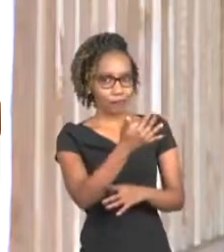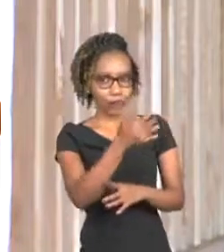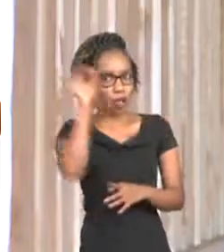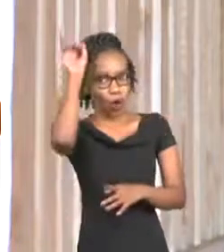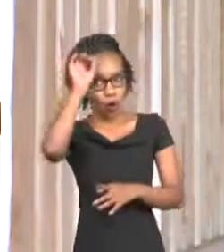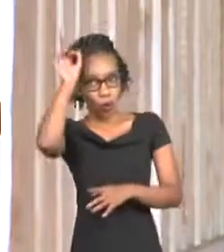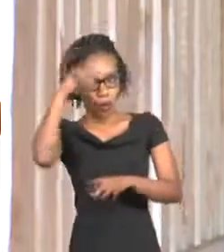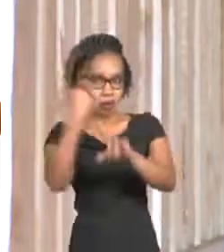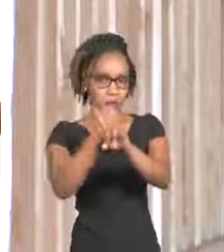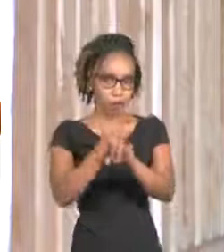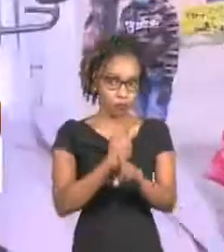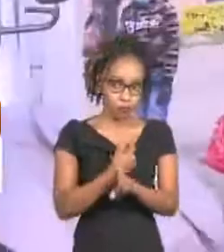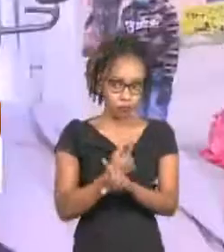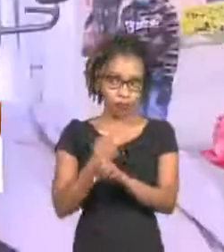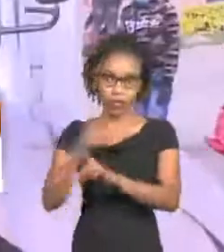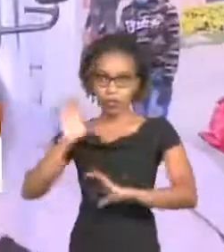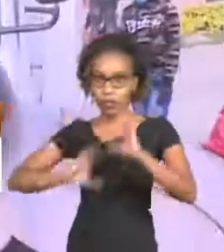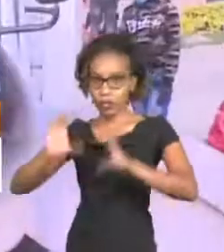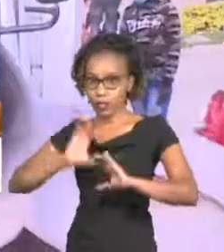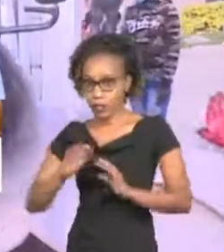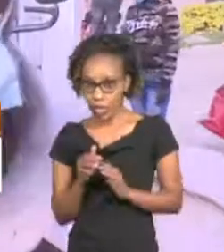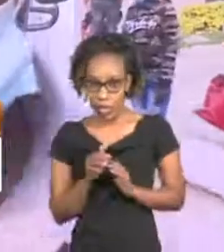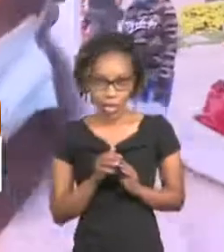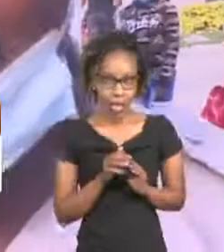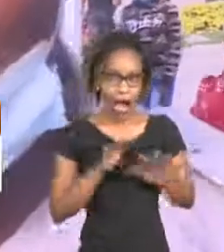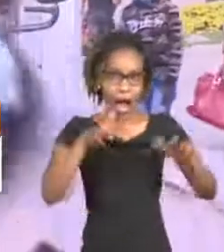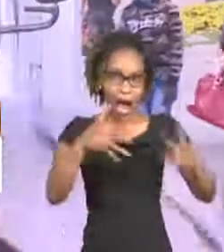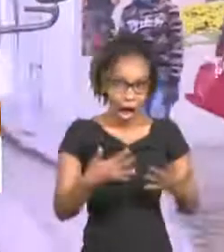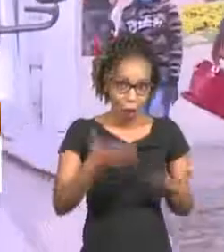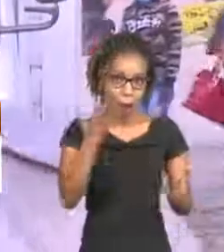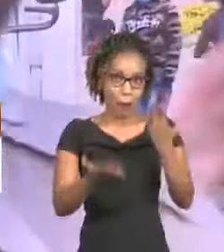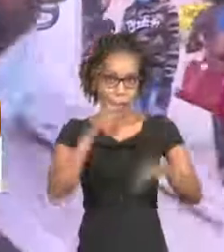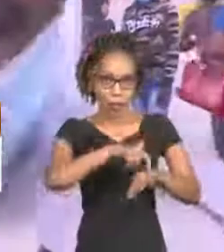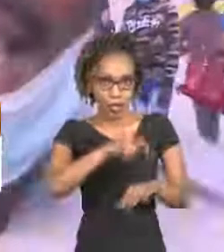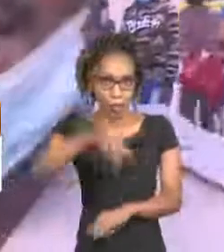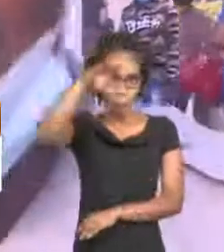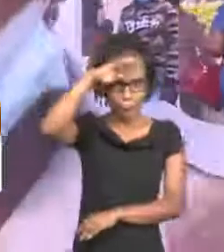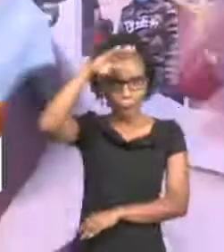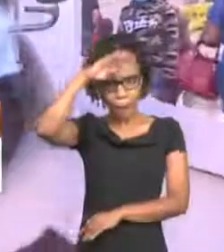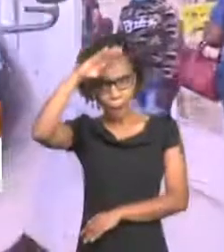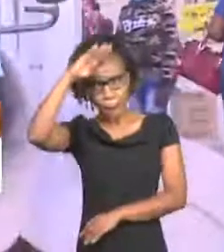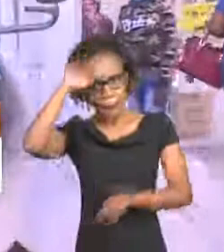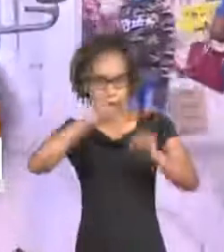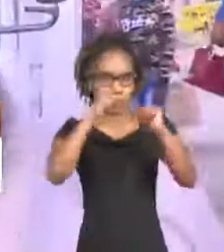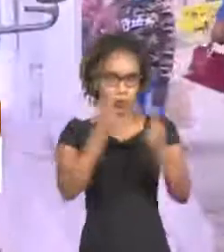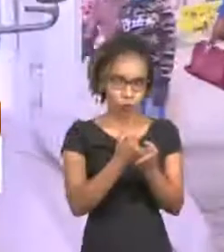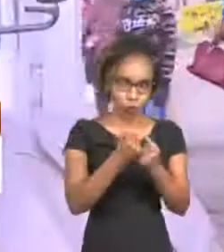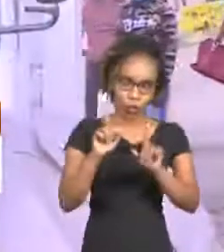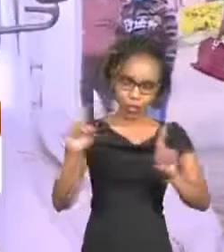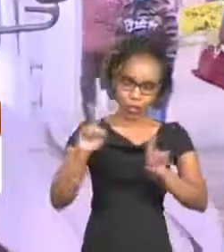tofauti miongoni mwa wananchi. Itakuwaje mete hii? Na mwe mtakibu distance aje kama mmete